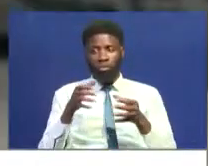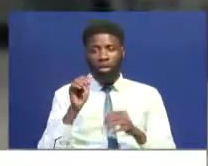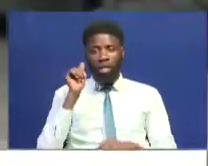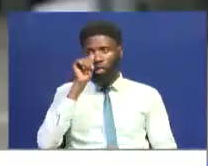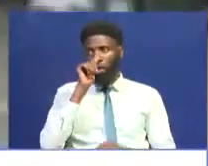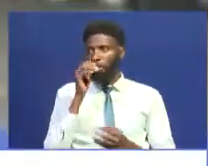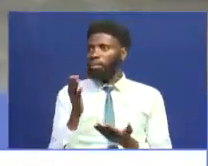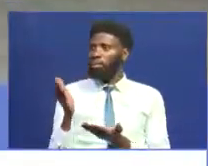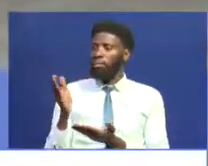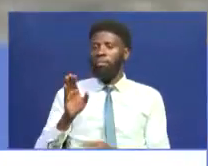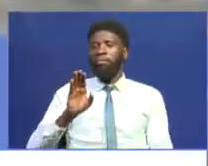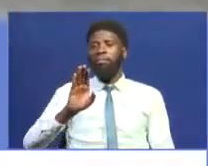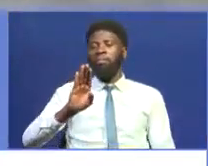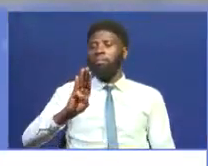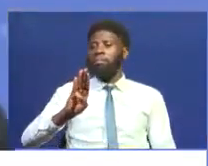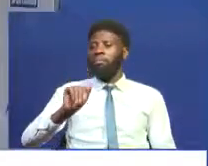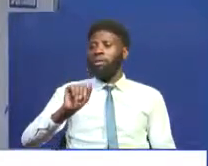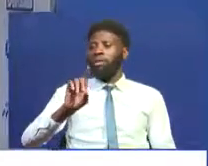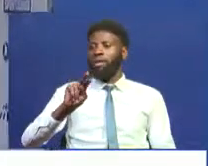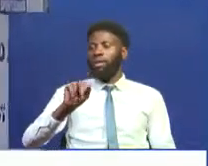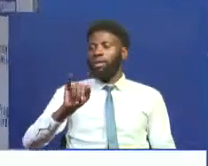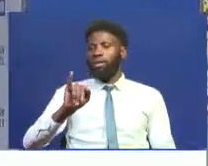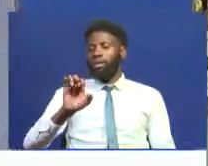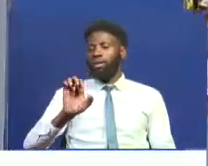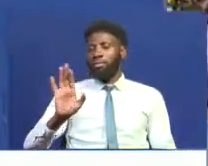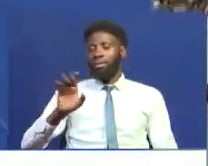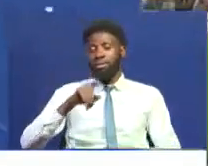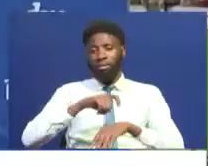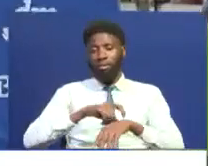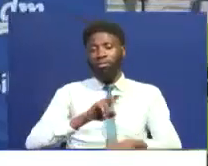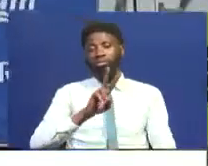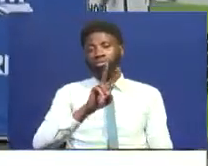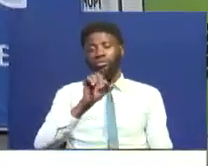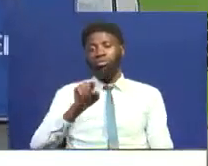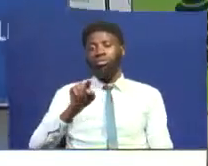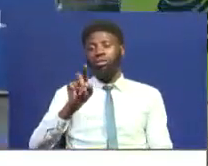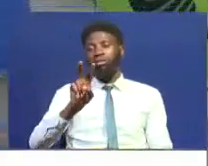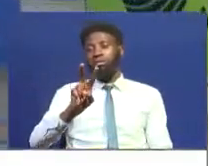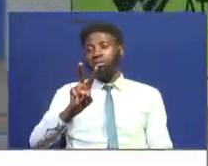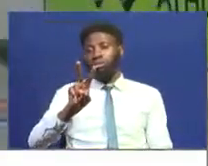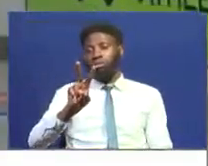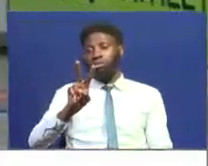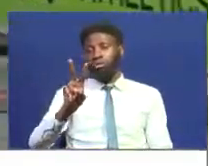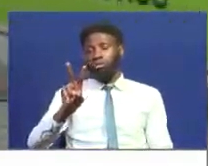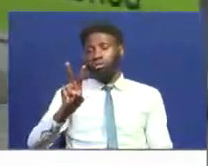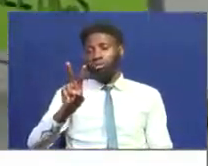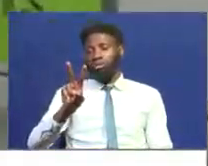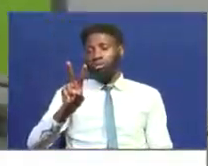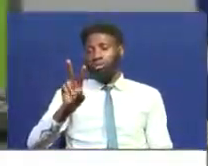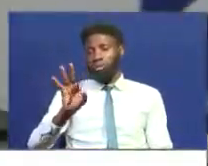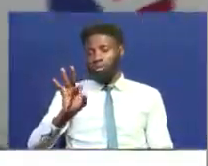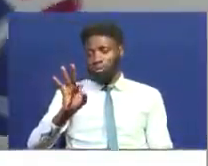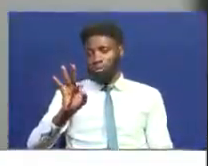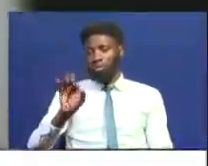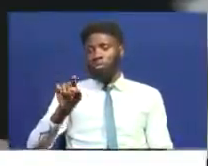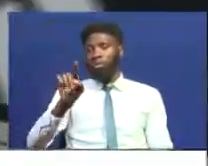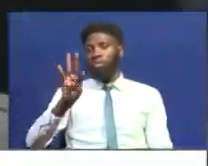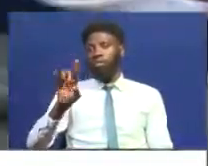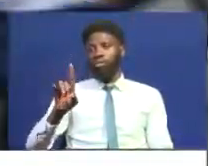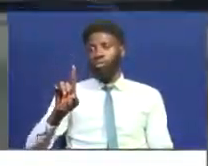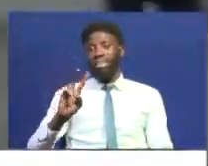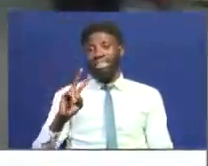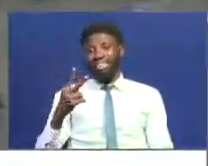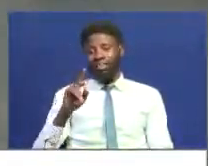Muethiopia Badane Bedatu alichukua muda saa 2 dakika 23 na sekunde 41 na kushinda mbio hizo mbele ya Mkenya Dorcas